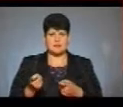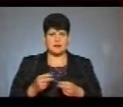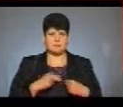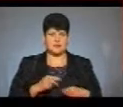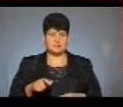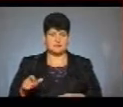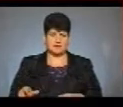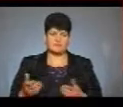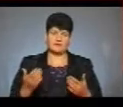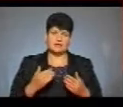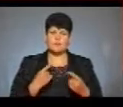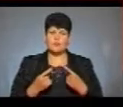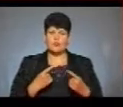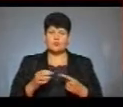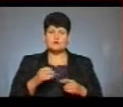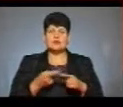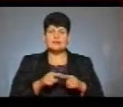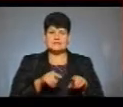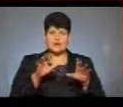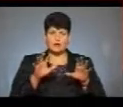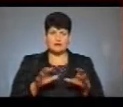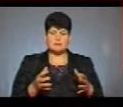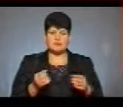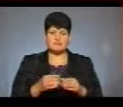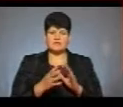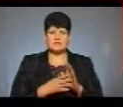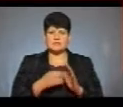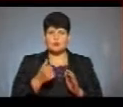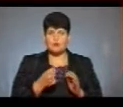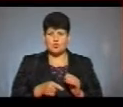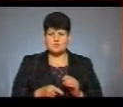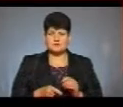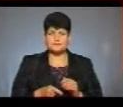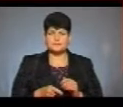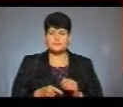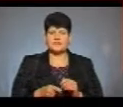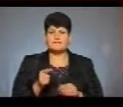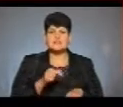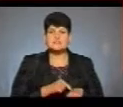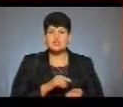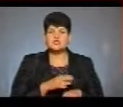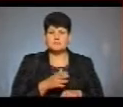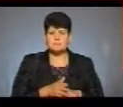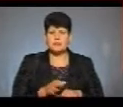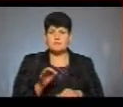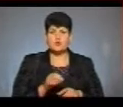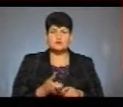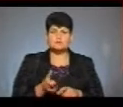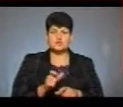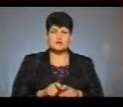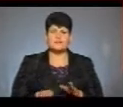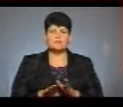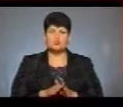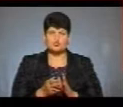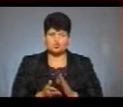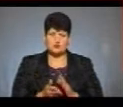от якраз поговоримо про цей кодекс, який вони прийняли в 2019 році. Ви якраз вже зачепили про збільшення відпустки, на вашу